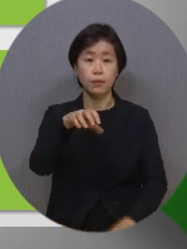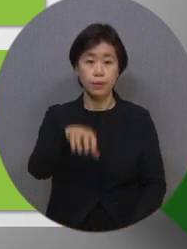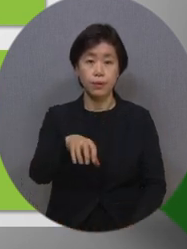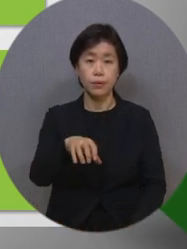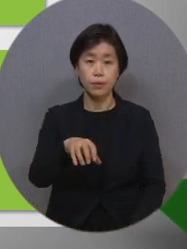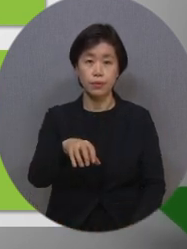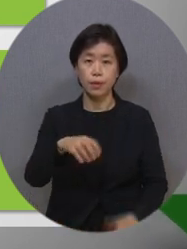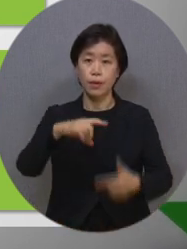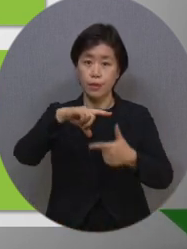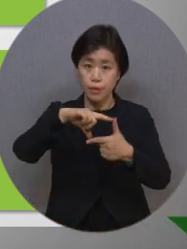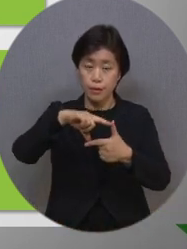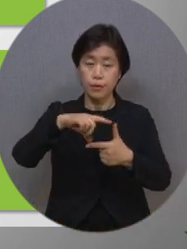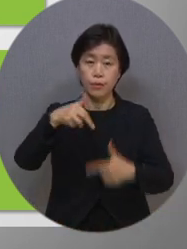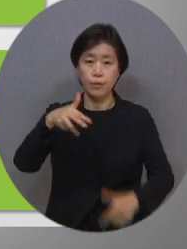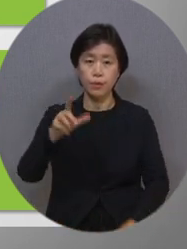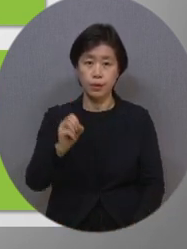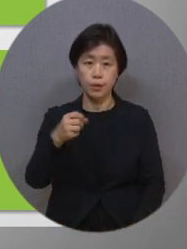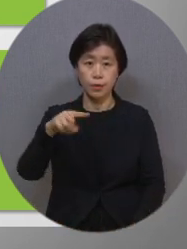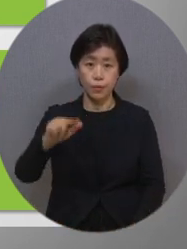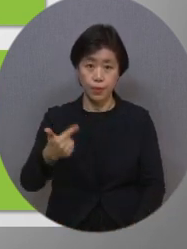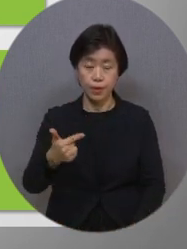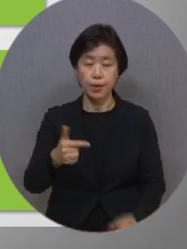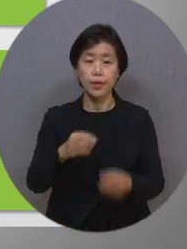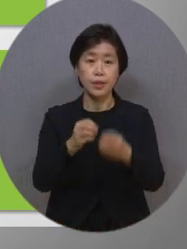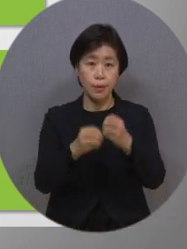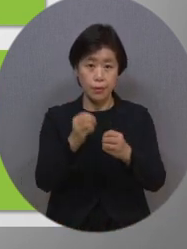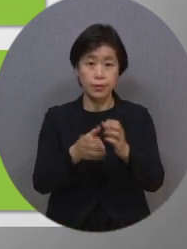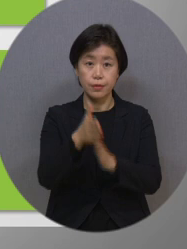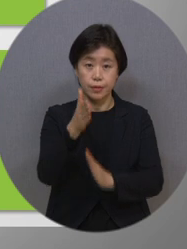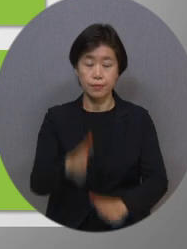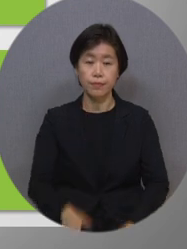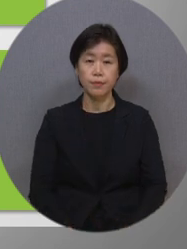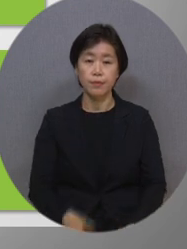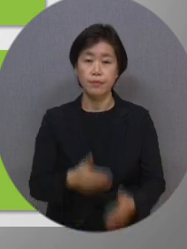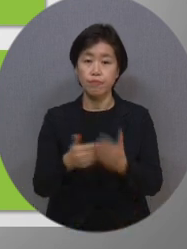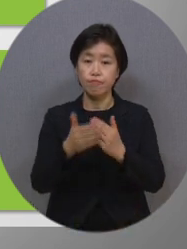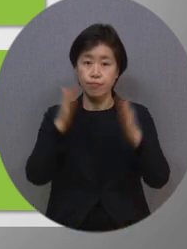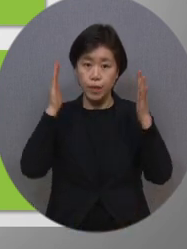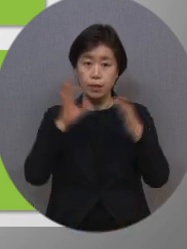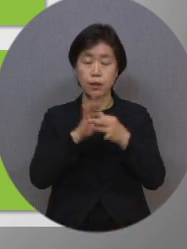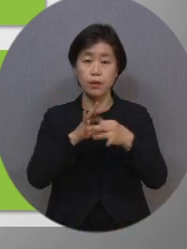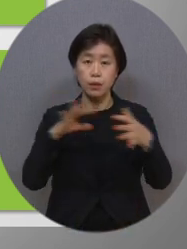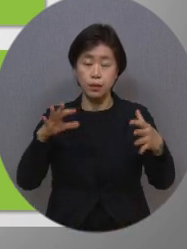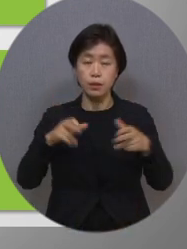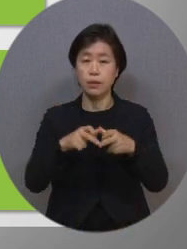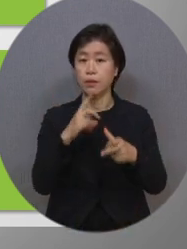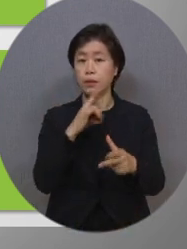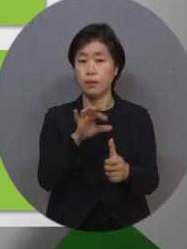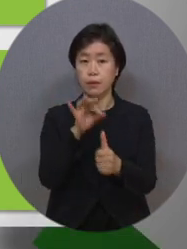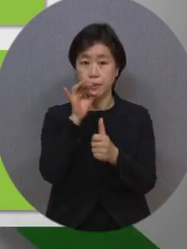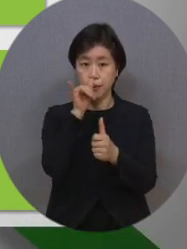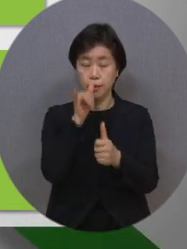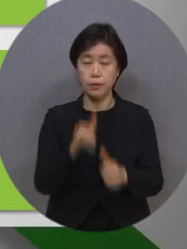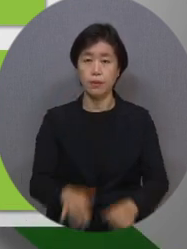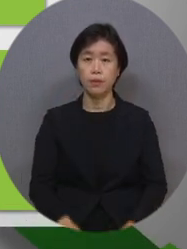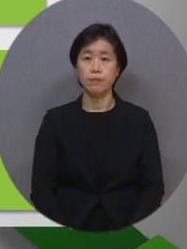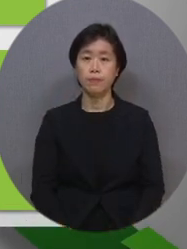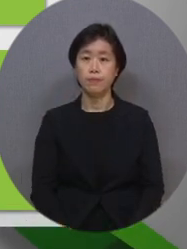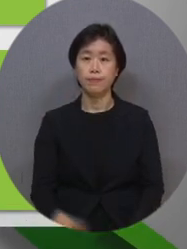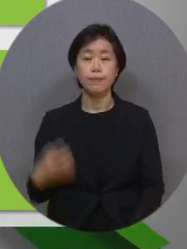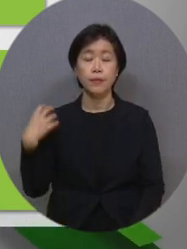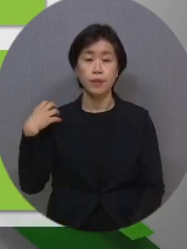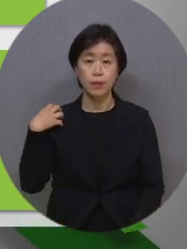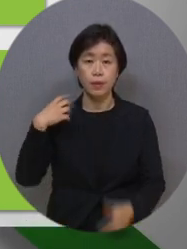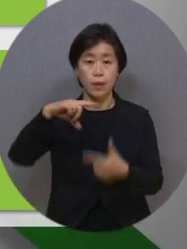근무지는 경상남도 창원시입니다. 경력과 학력은 무관하며 장애인만 채용합니다.